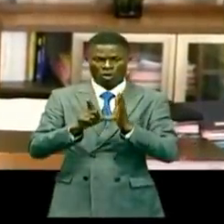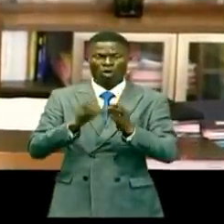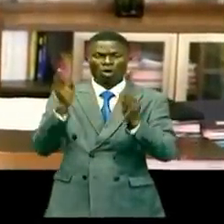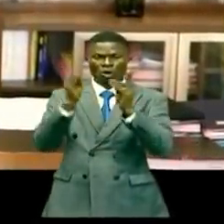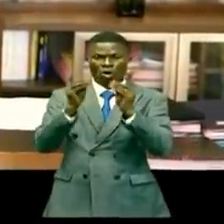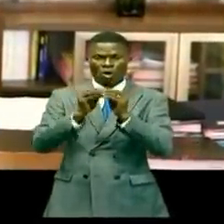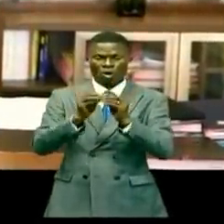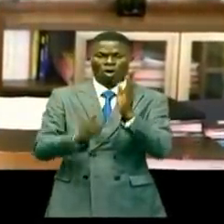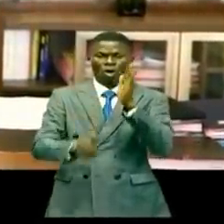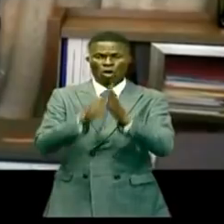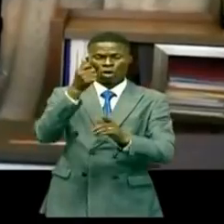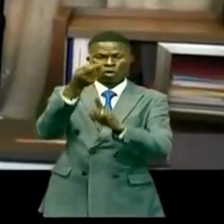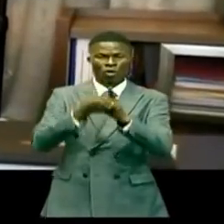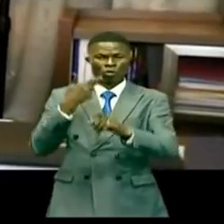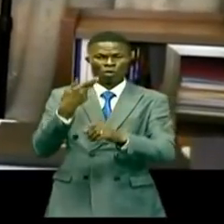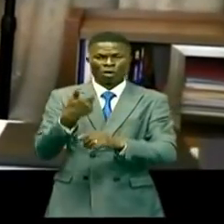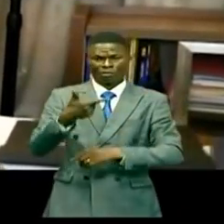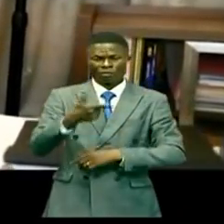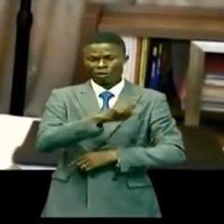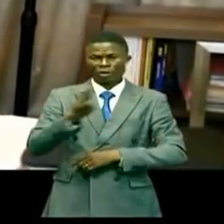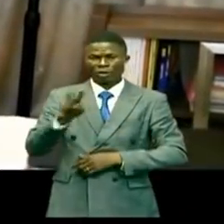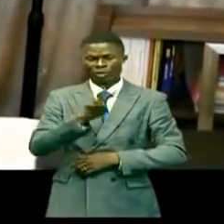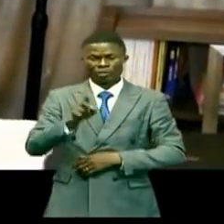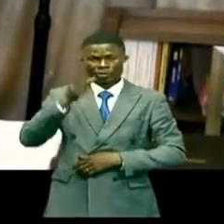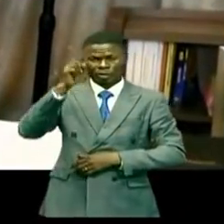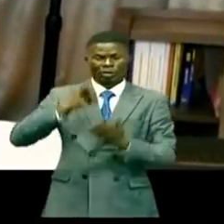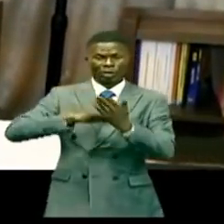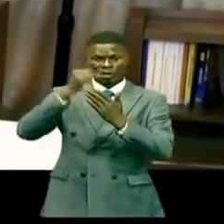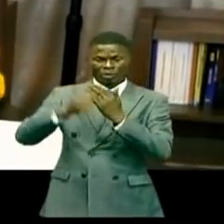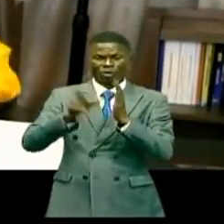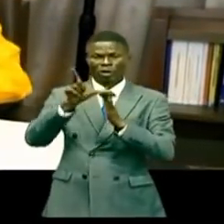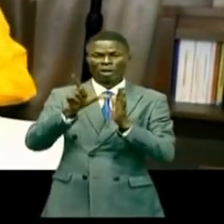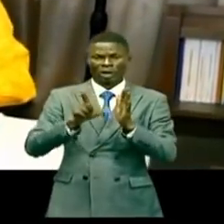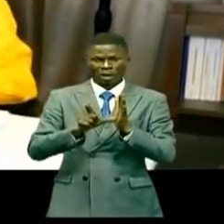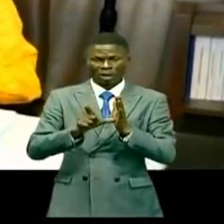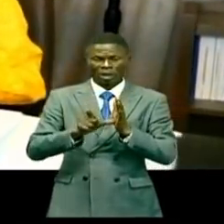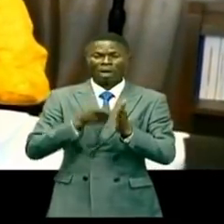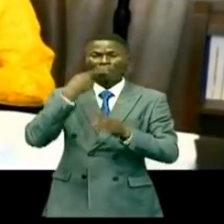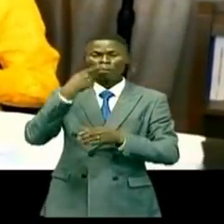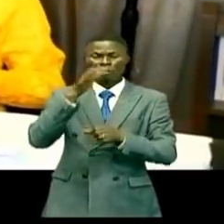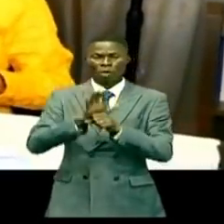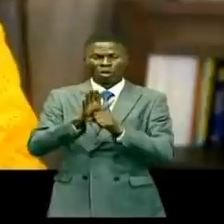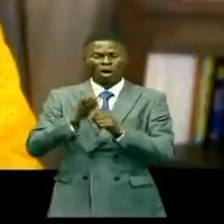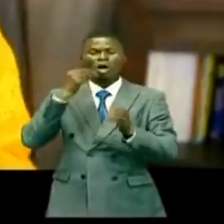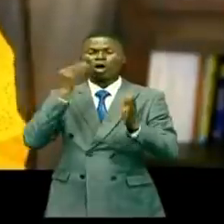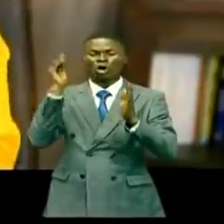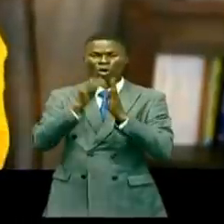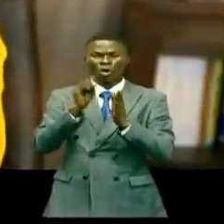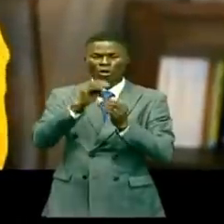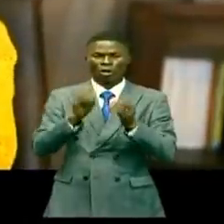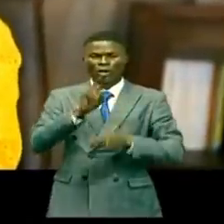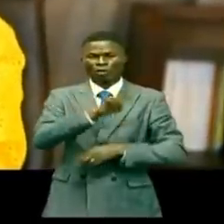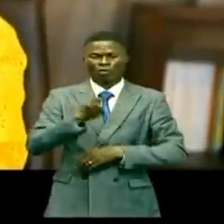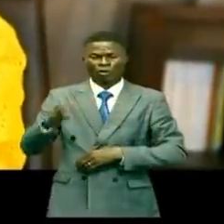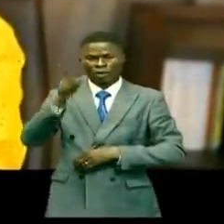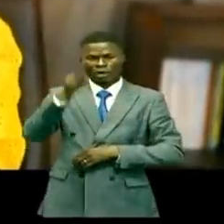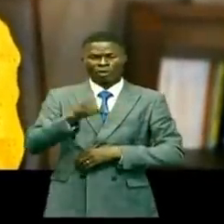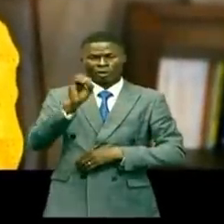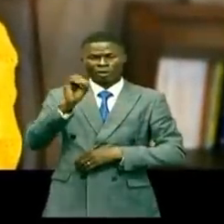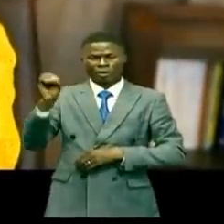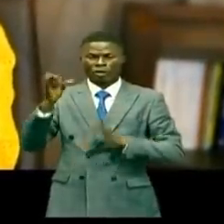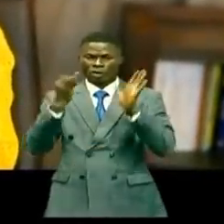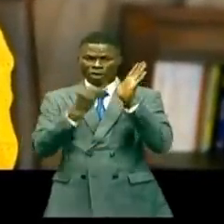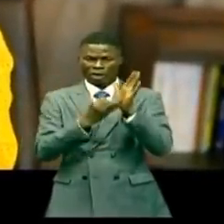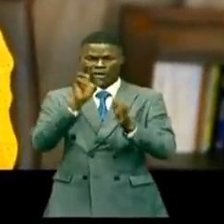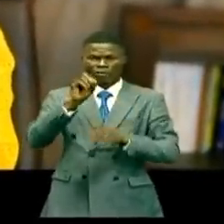du 11 février 2022. Le premier projet de loi a porté sur l'ordonnance loi numéro 22-007